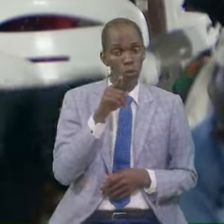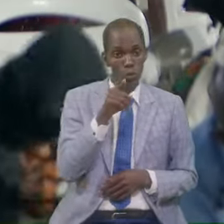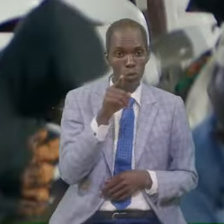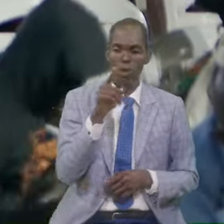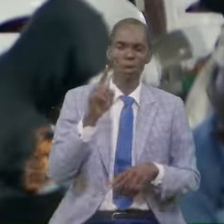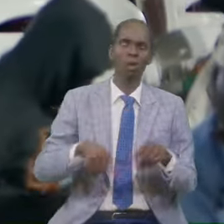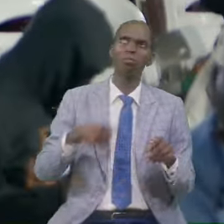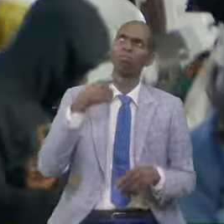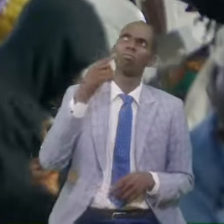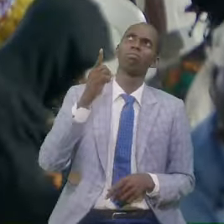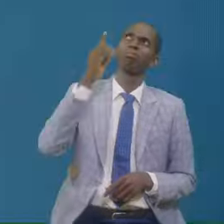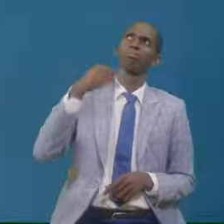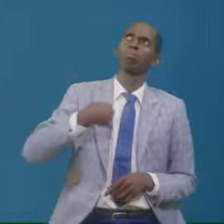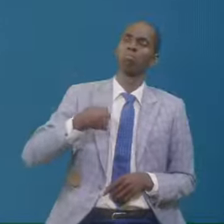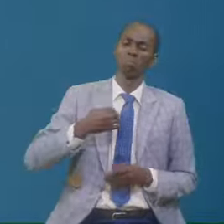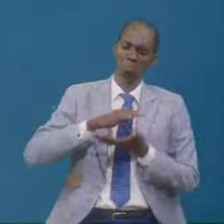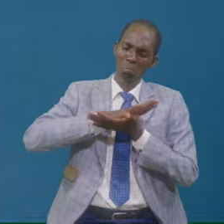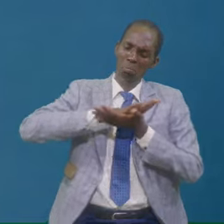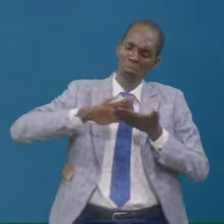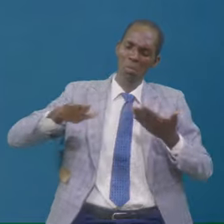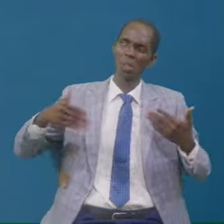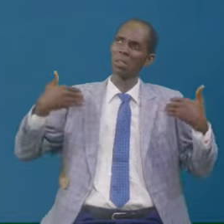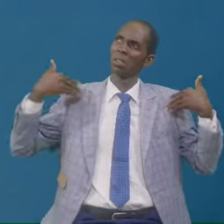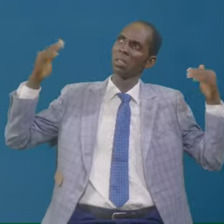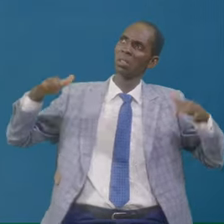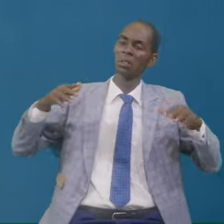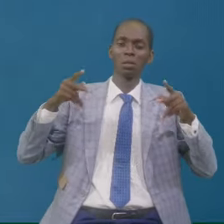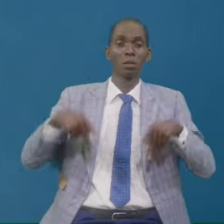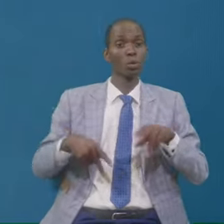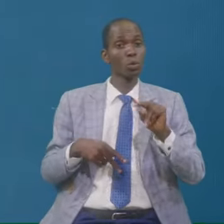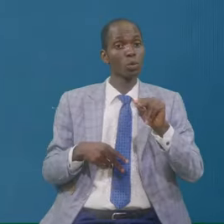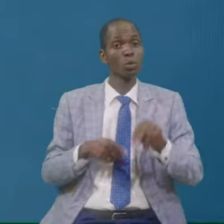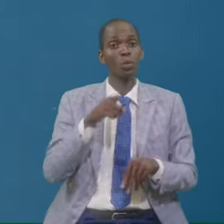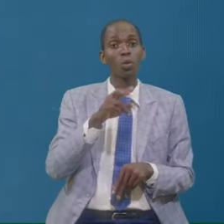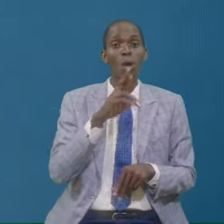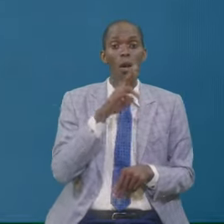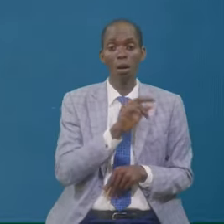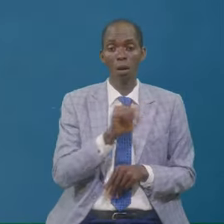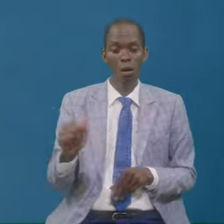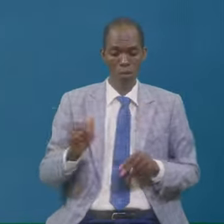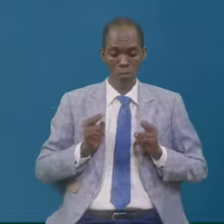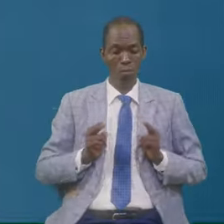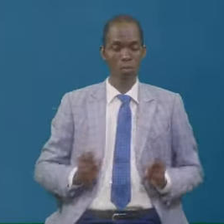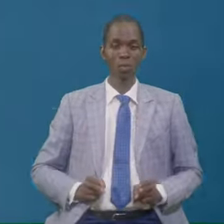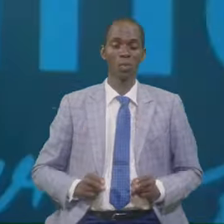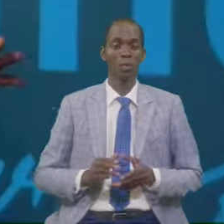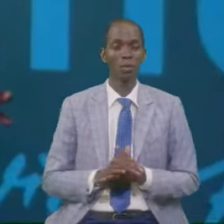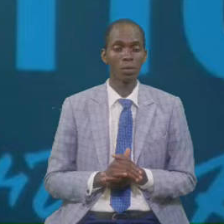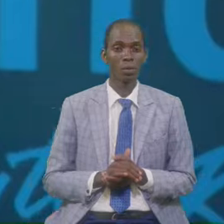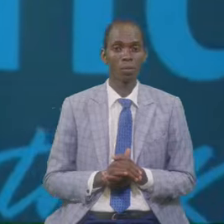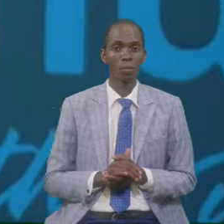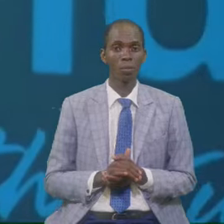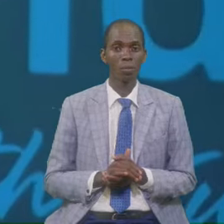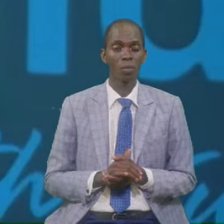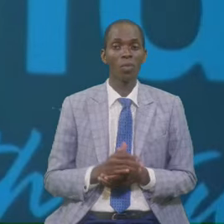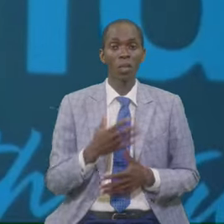an angel. No, you are a man. నేను గొప్ప దేవదూత అన్నట్టుగా మీరు దేవునికి చెప్పలేరు. నరుడు మాత్రమే. And everything you've